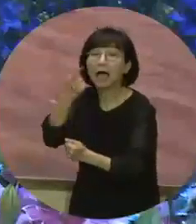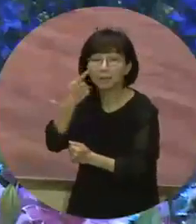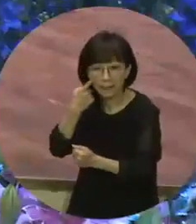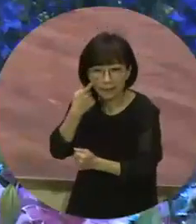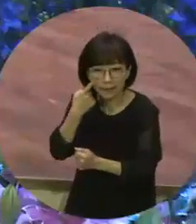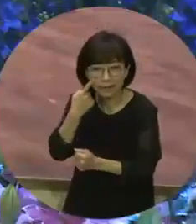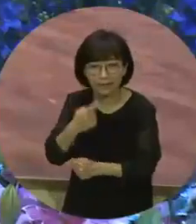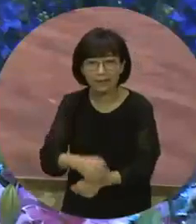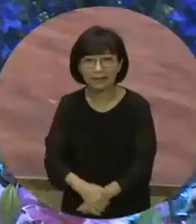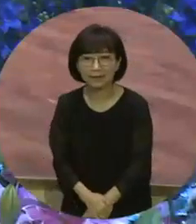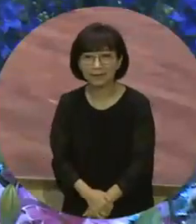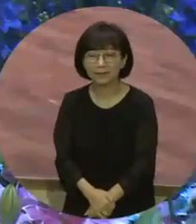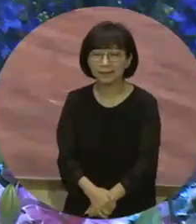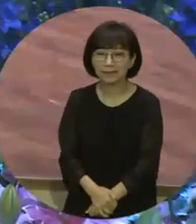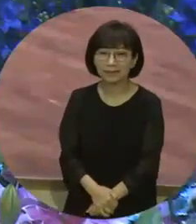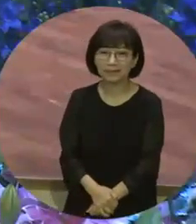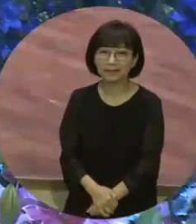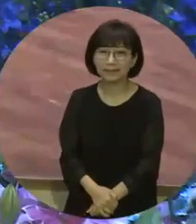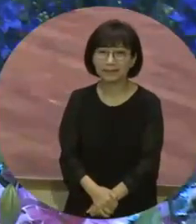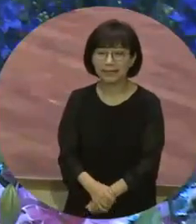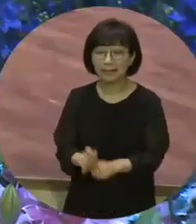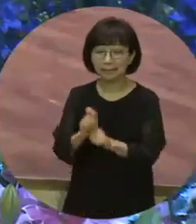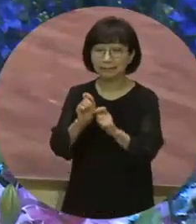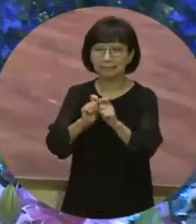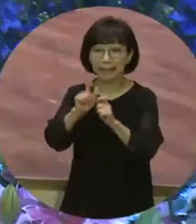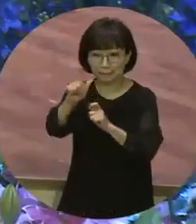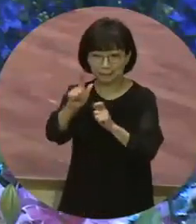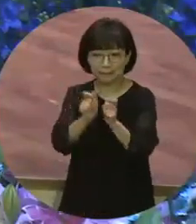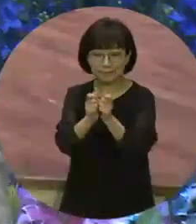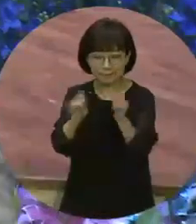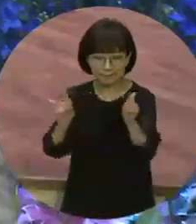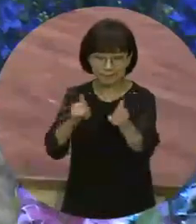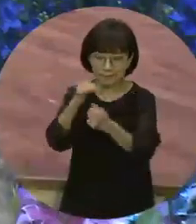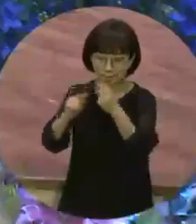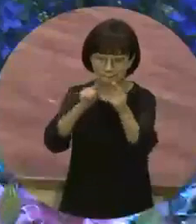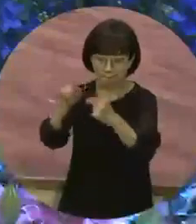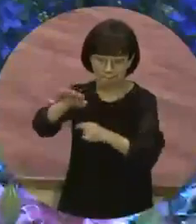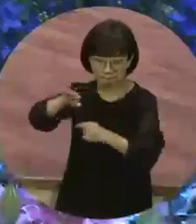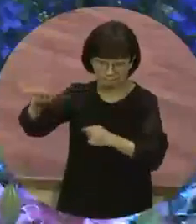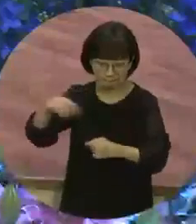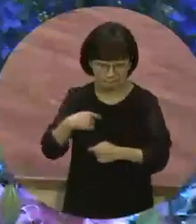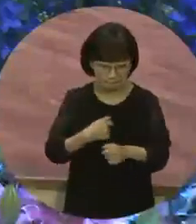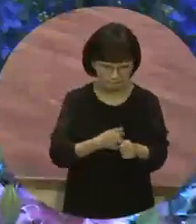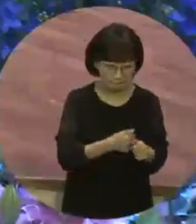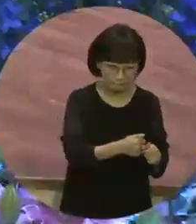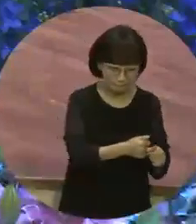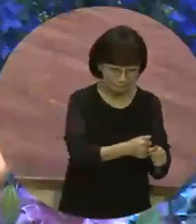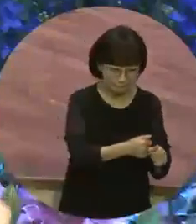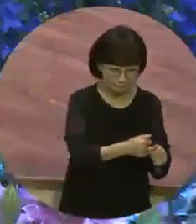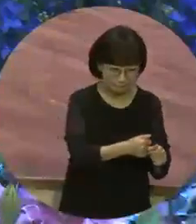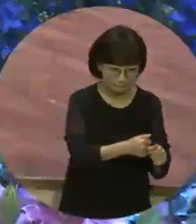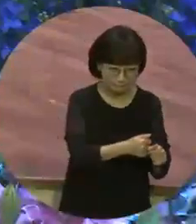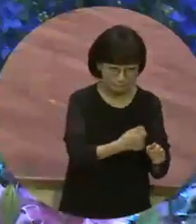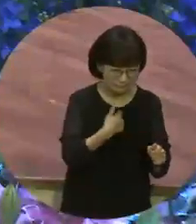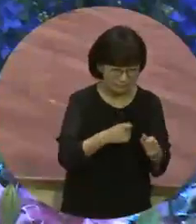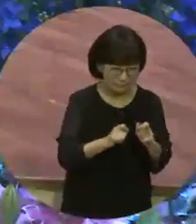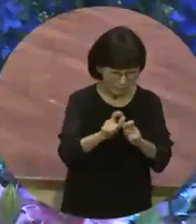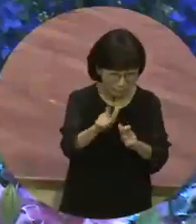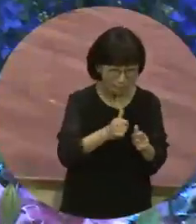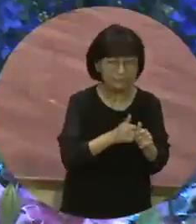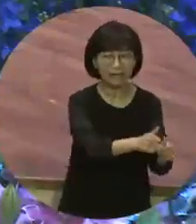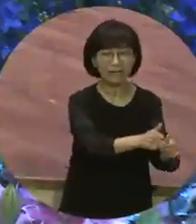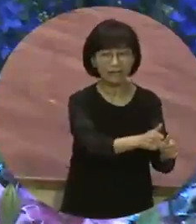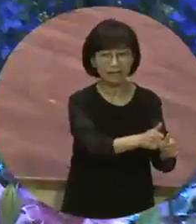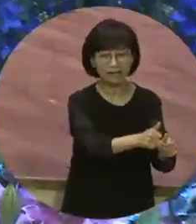대부분은요 거의 경험 없어요. 말씀대로 내가 순종했더니 하나님 일하셨다 하는 경우가 거의 없어요.